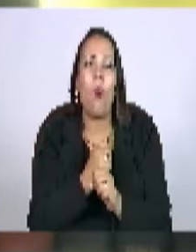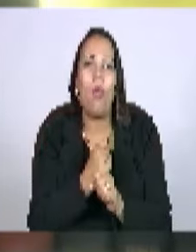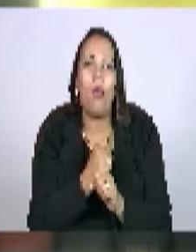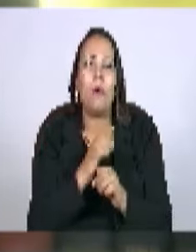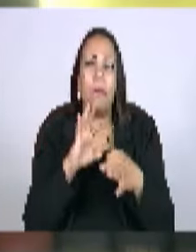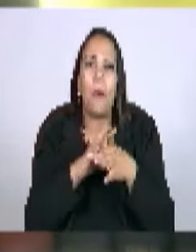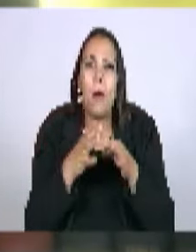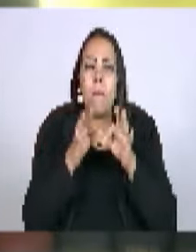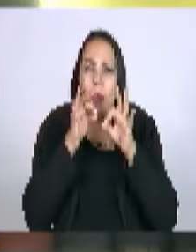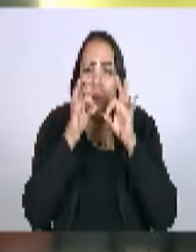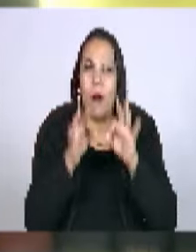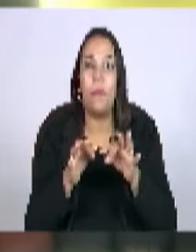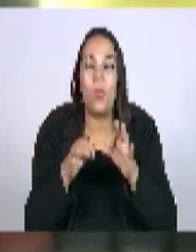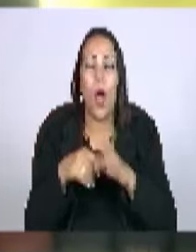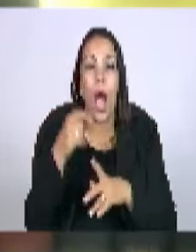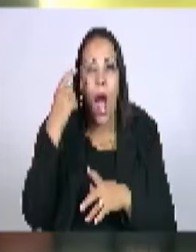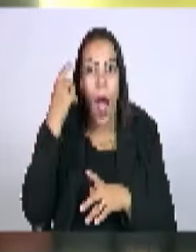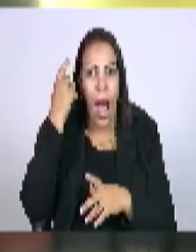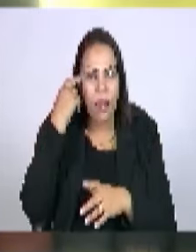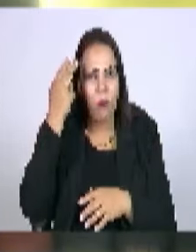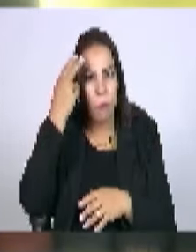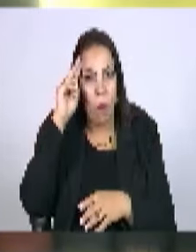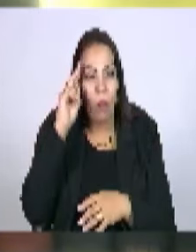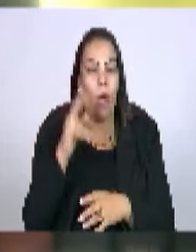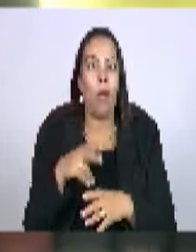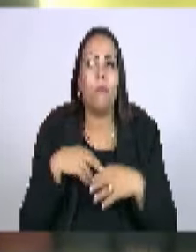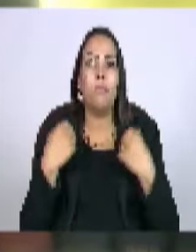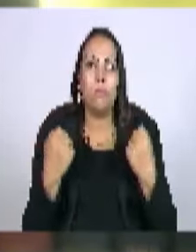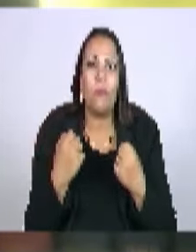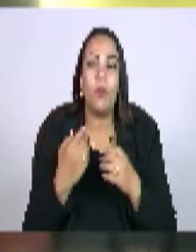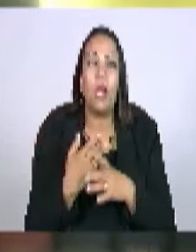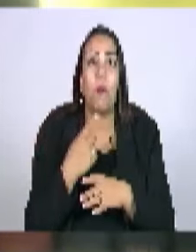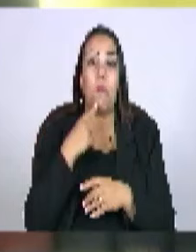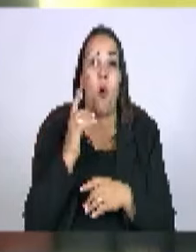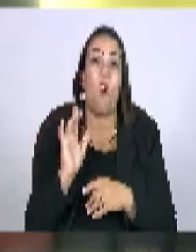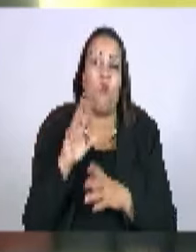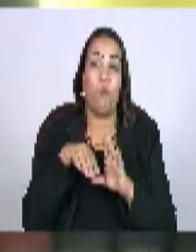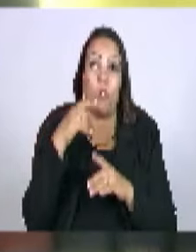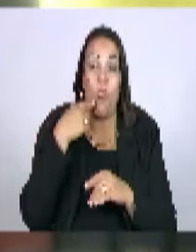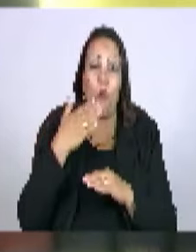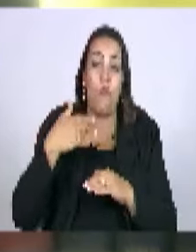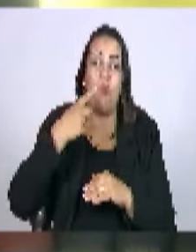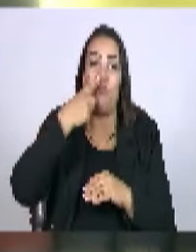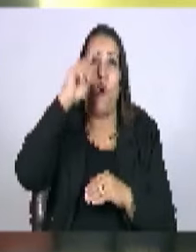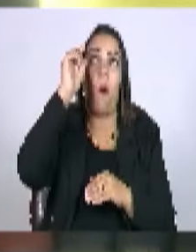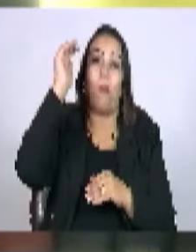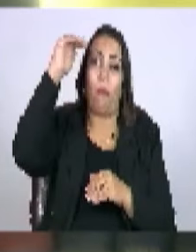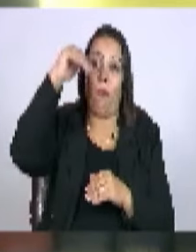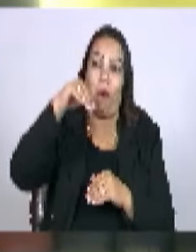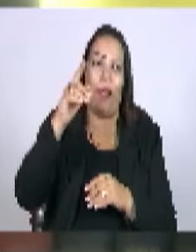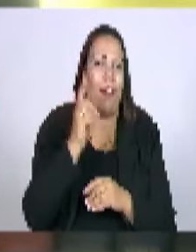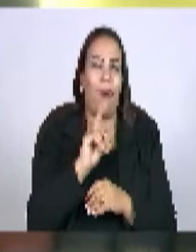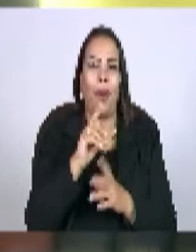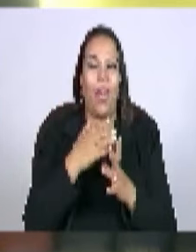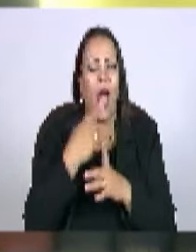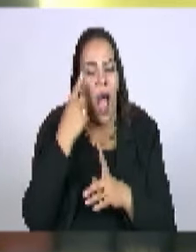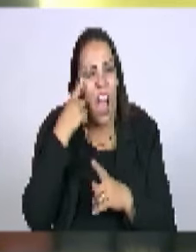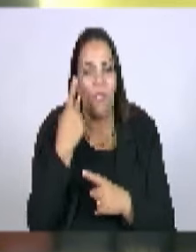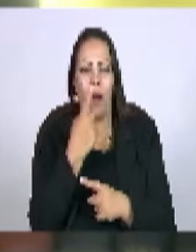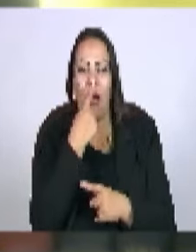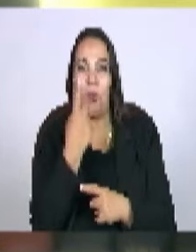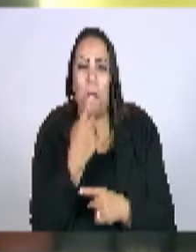وتعرف ماذا يعني العمل الاهلي لن تهبط من اعلى وهي تقود العمل الاهلي